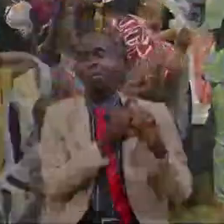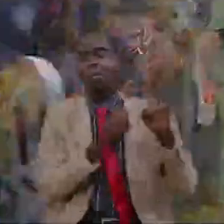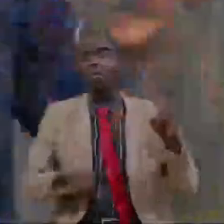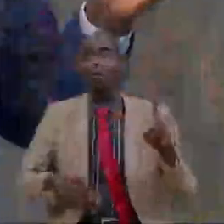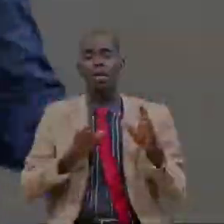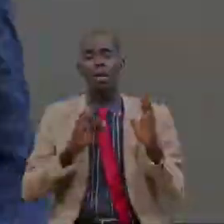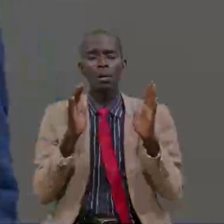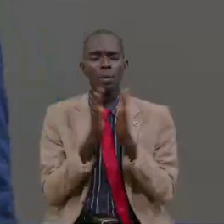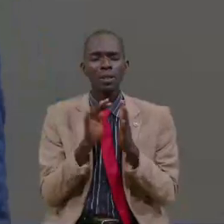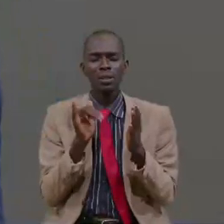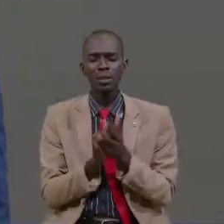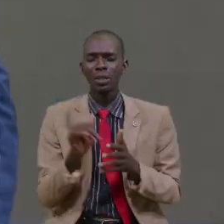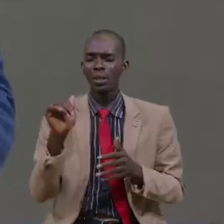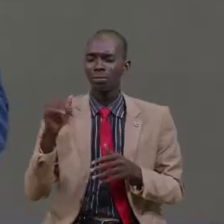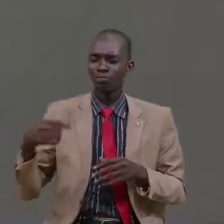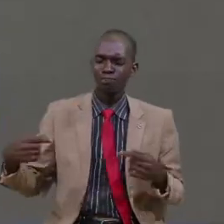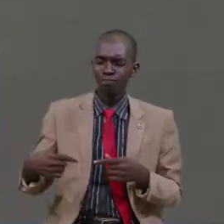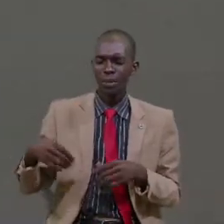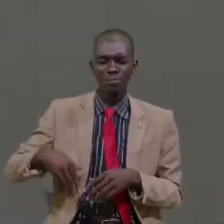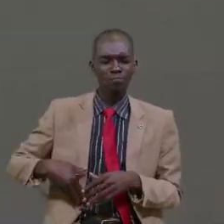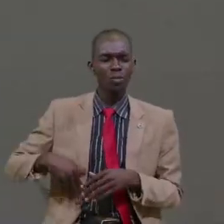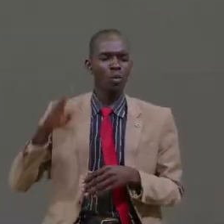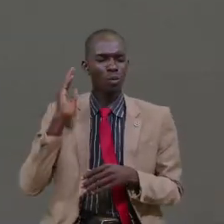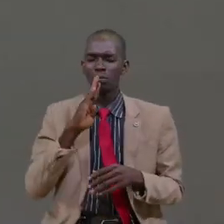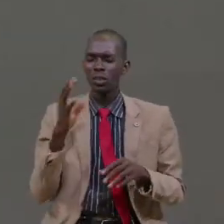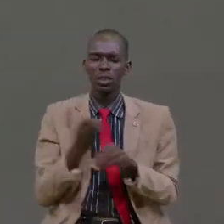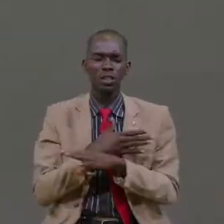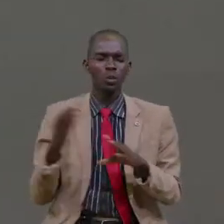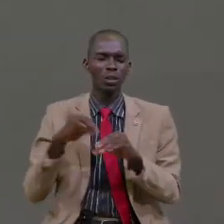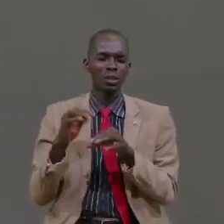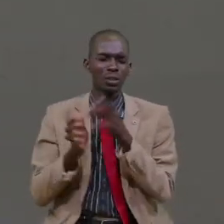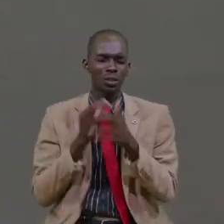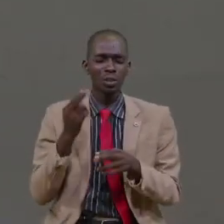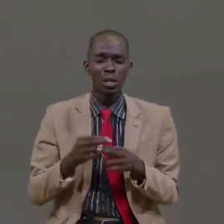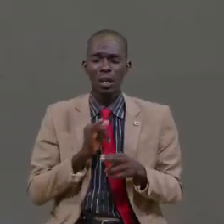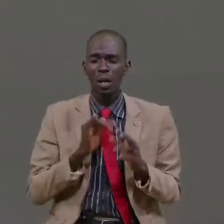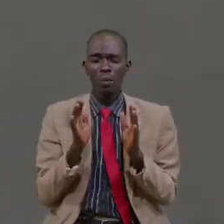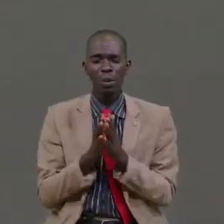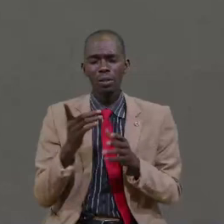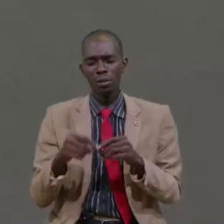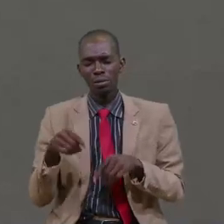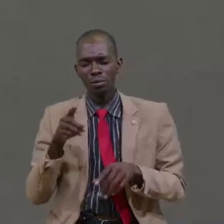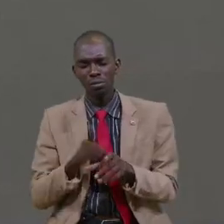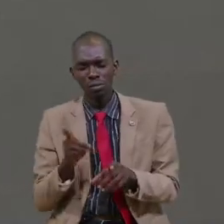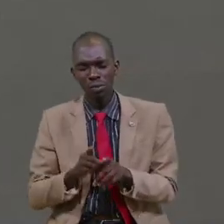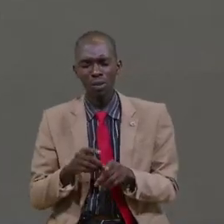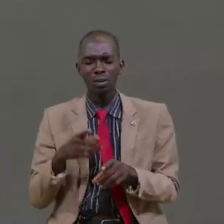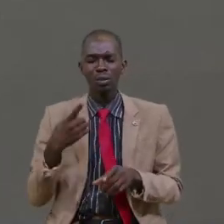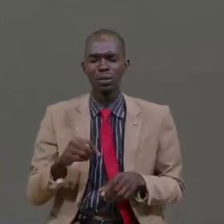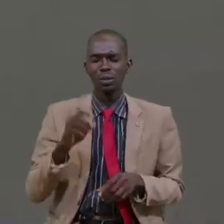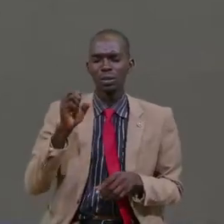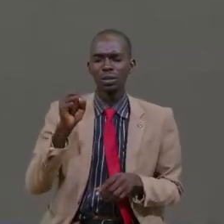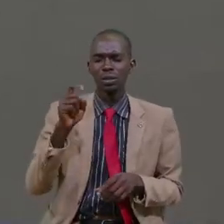Seigneur, je prie que l'hernie disparaisse maintenant. Je prie que la paralysie